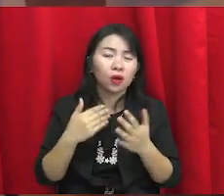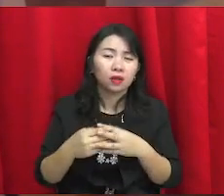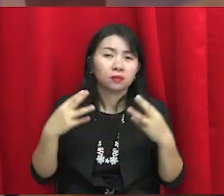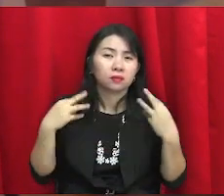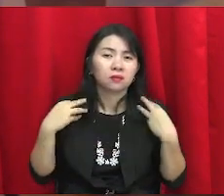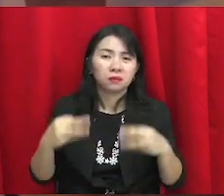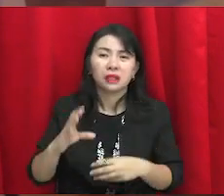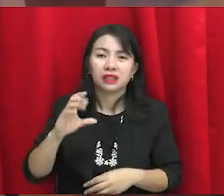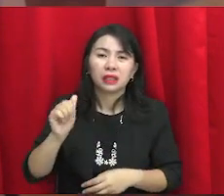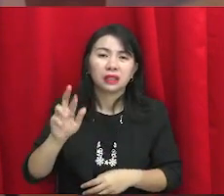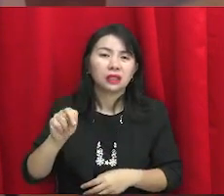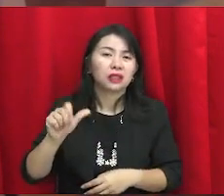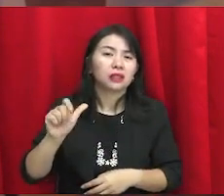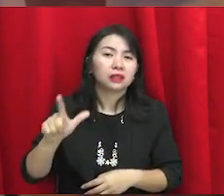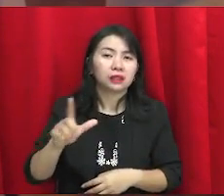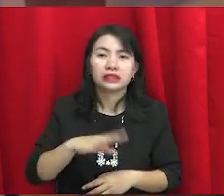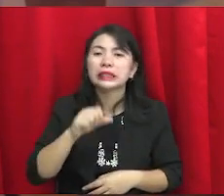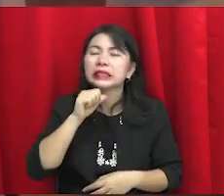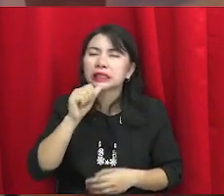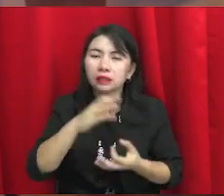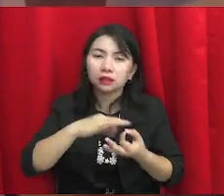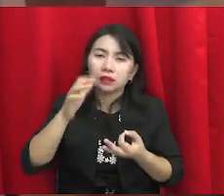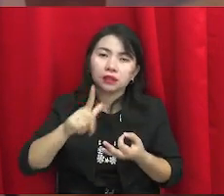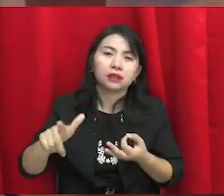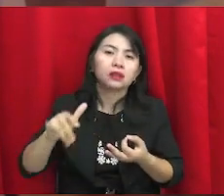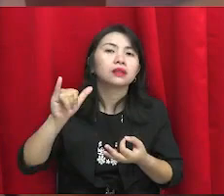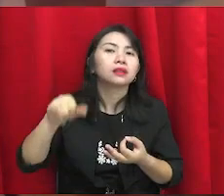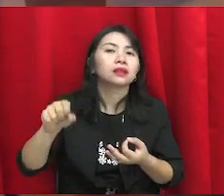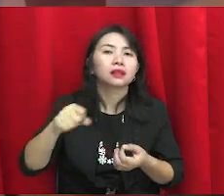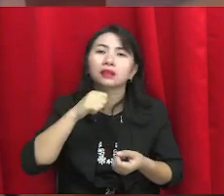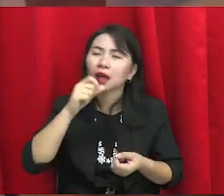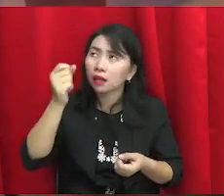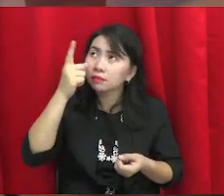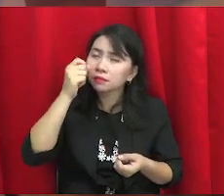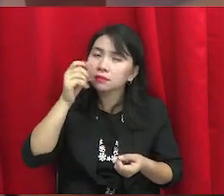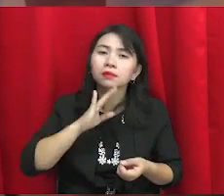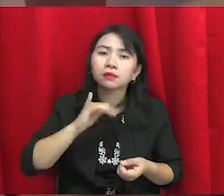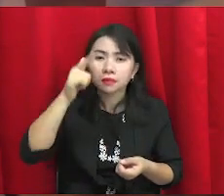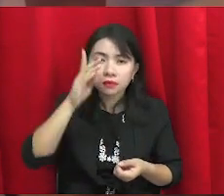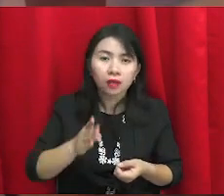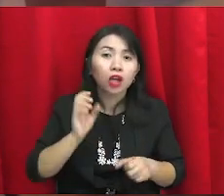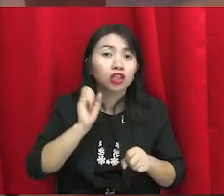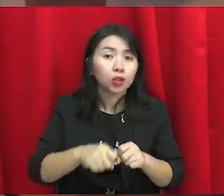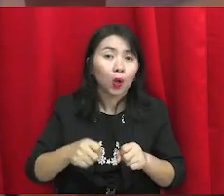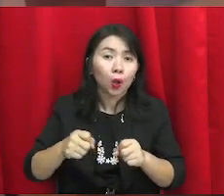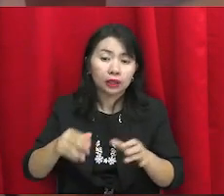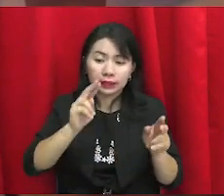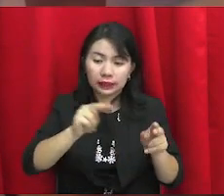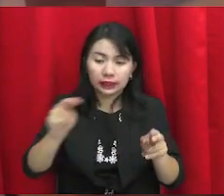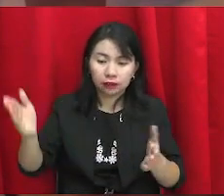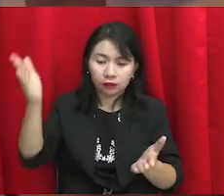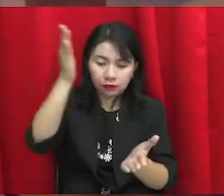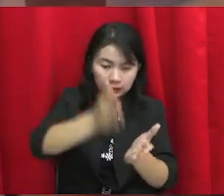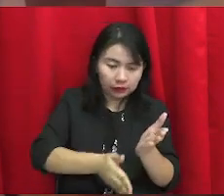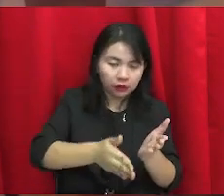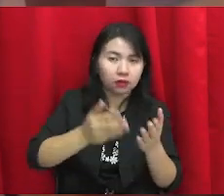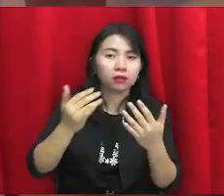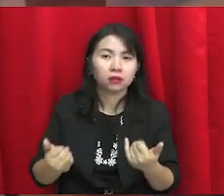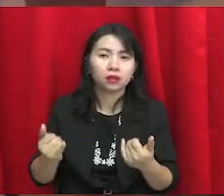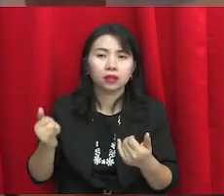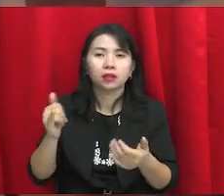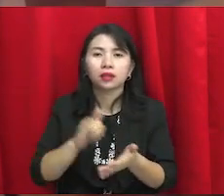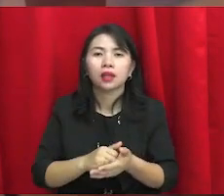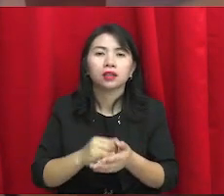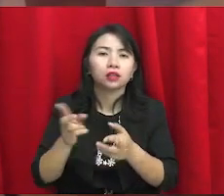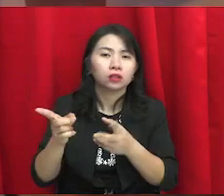nga mauunawaan ang Diyos. Yeah. Amen. So kinakailangan na mag-mediate sa kanila na talagang papapil na bagamat